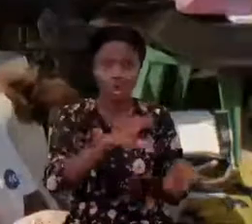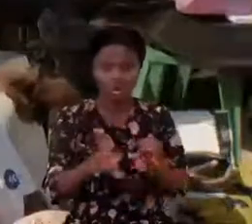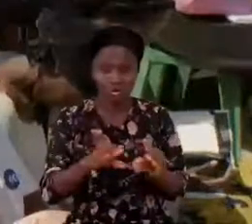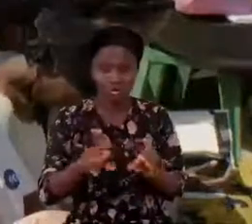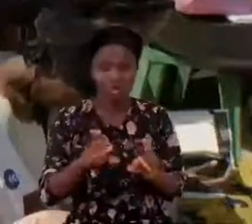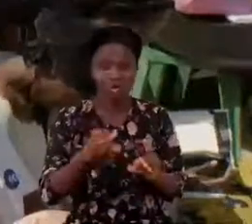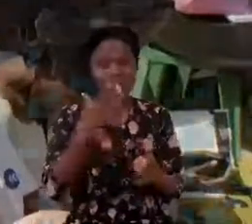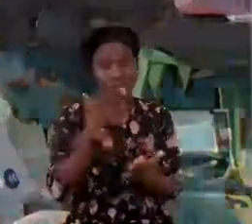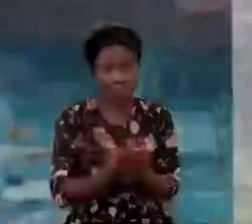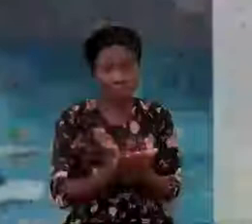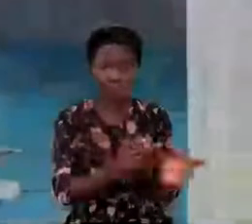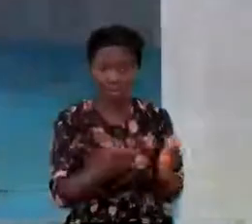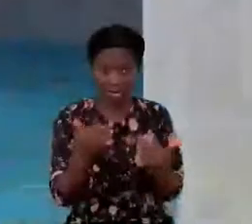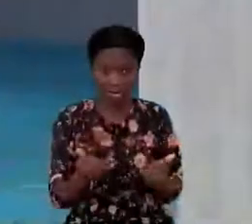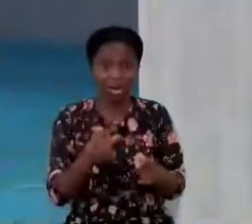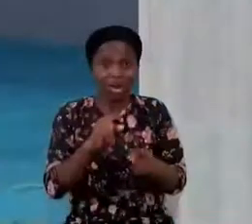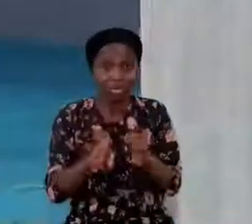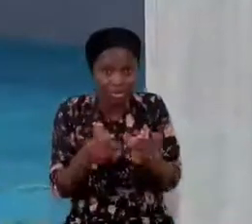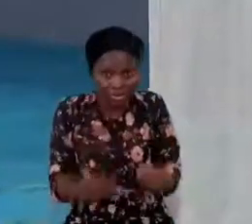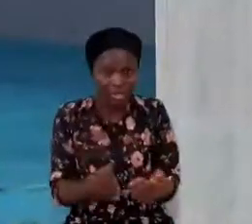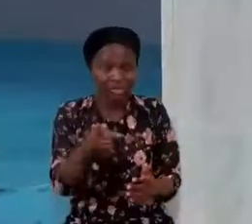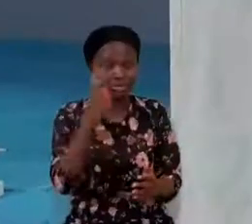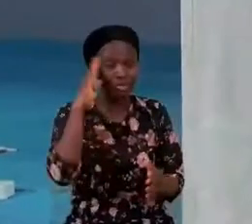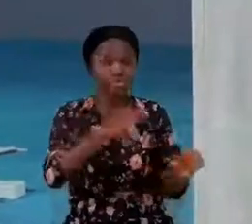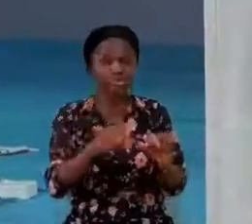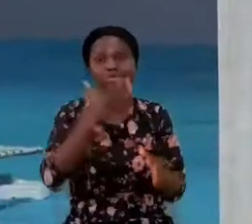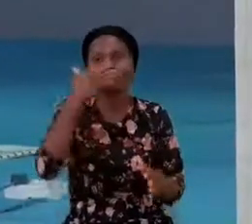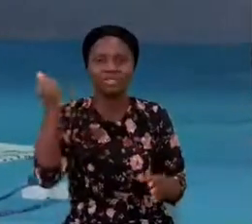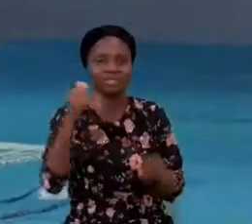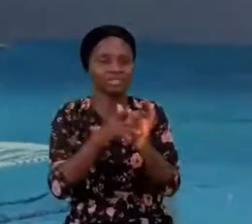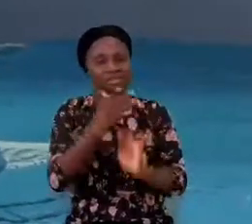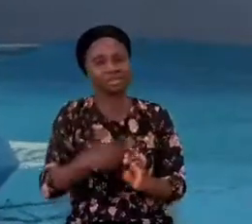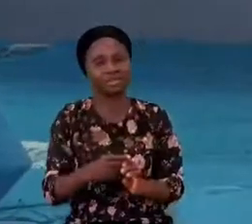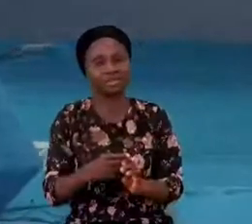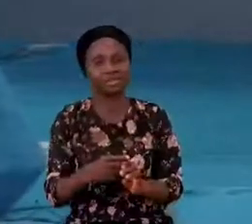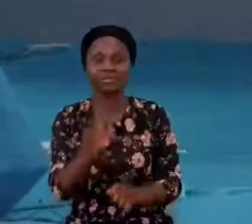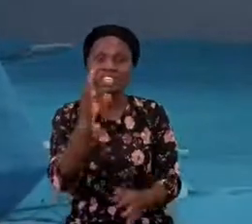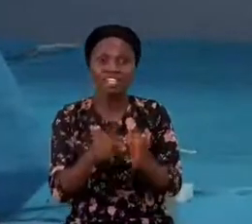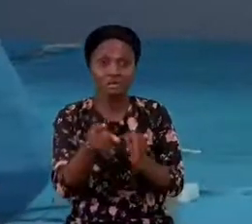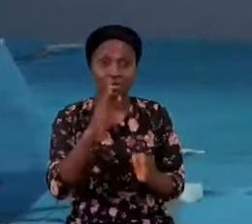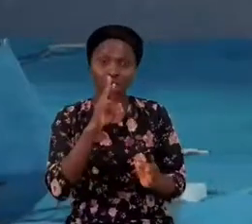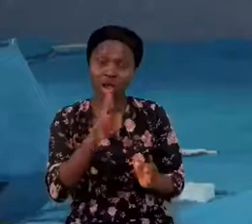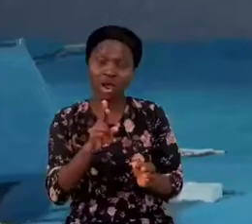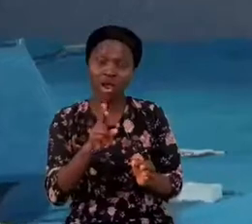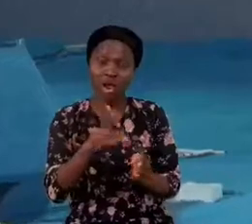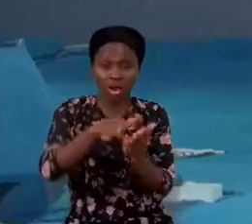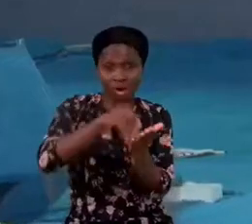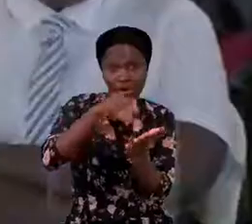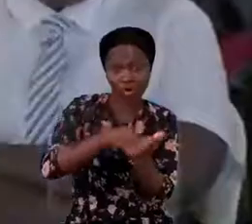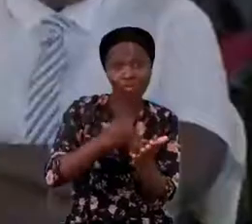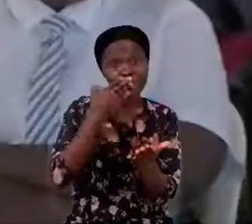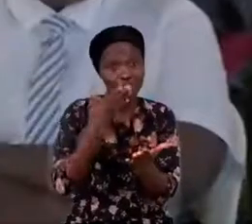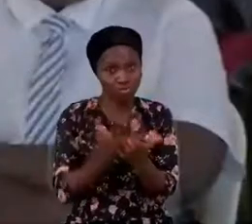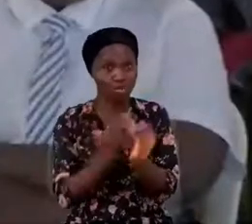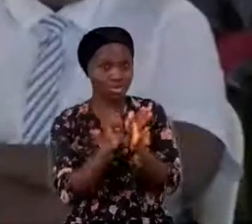meilleur. Alors, si tu suis un bon modèle, tu auras un meilleur, un grand plan, un